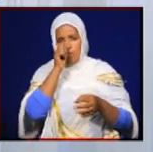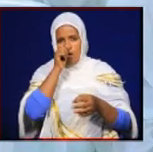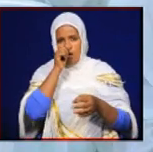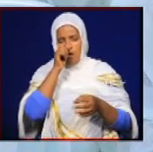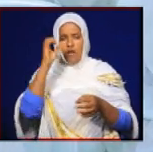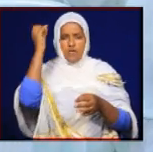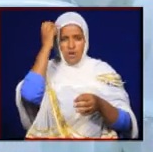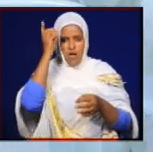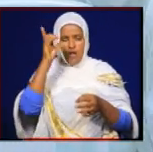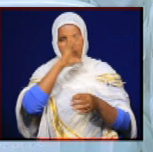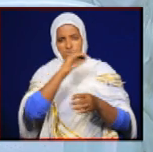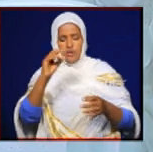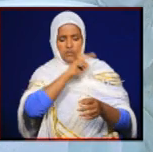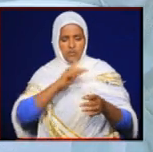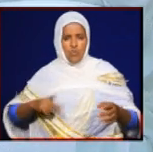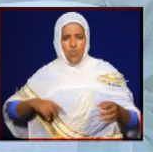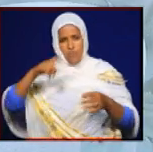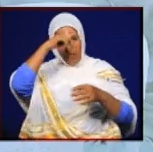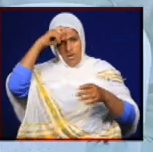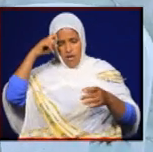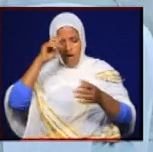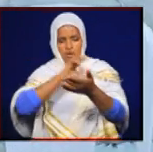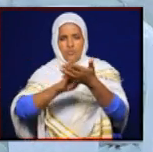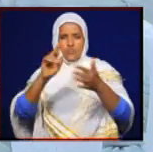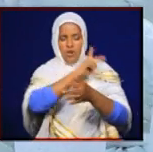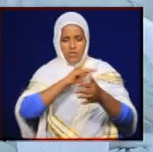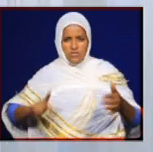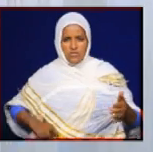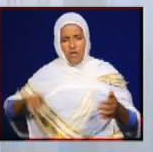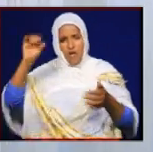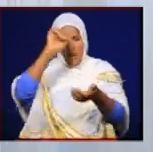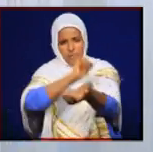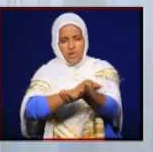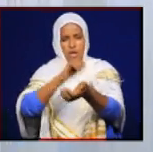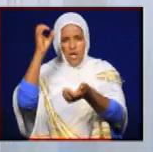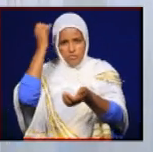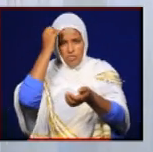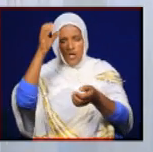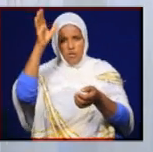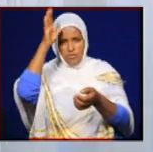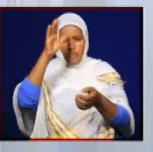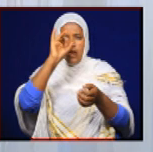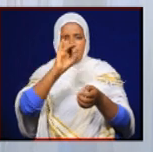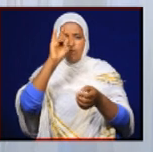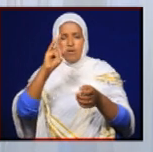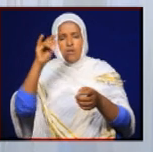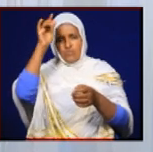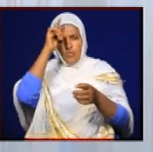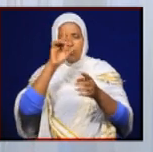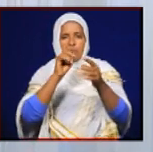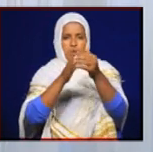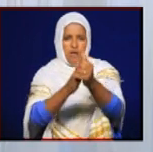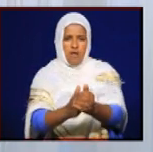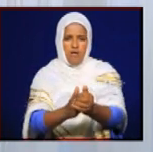ኢትዮጵያ አጼ ካሌምና የንግስናው በረሃ ቅዱሳን ነገስታት አብርሃ ዋጽባ ገብረ ማርያም ላሊበላ አናኩት